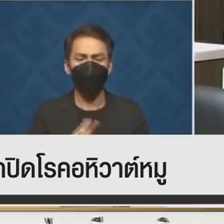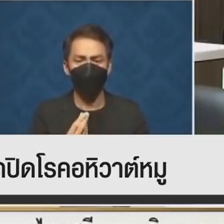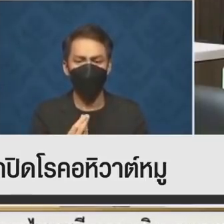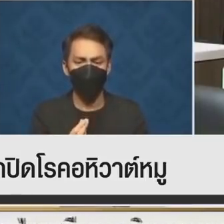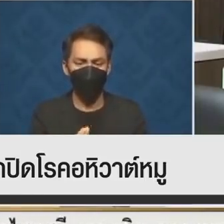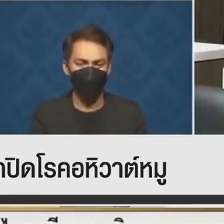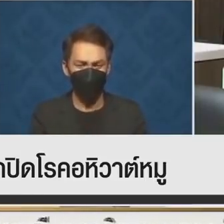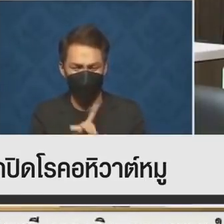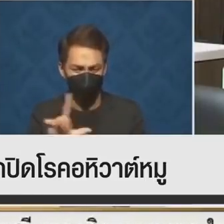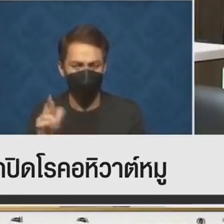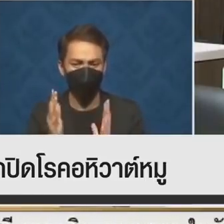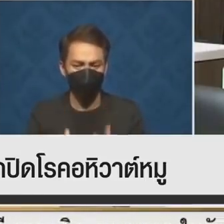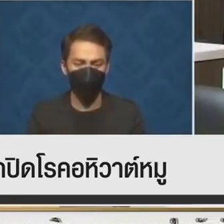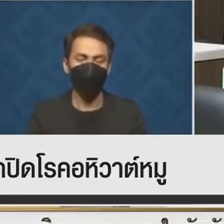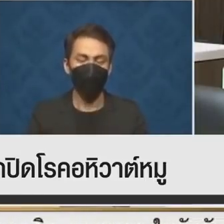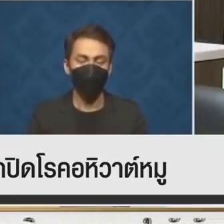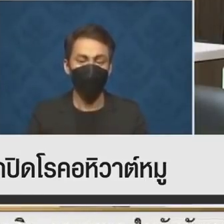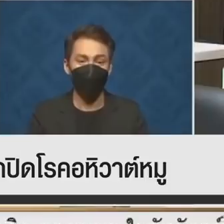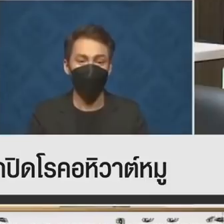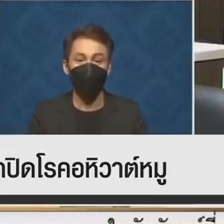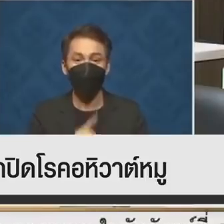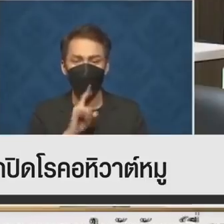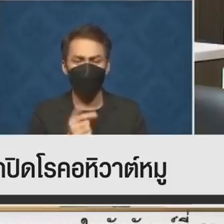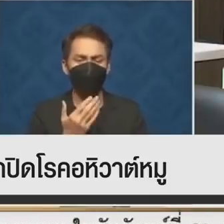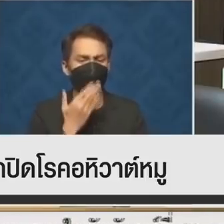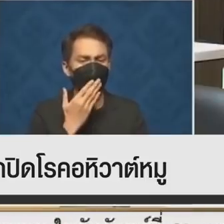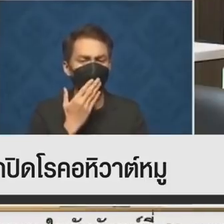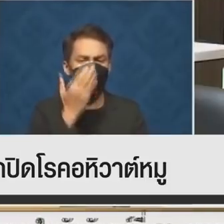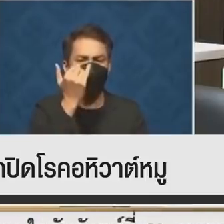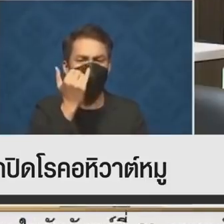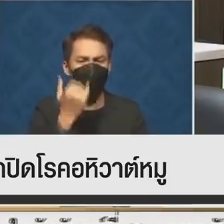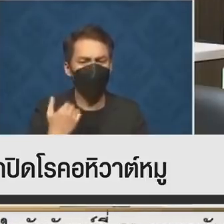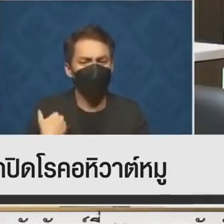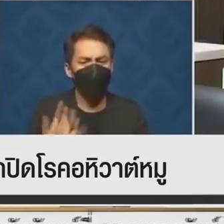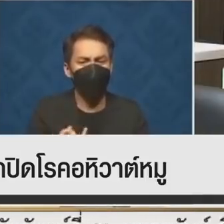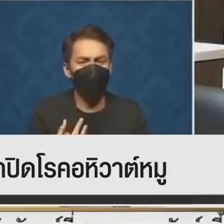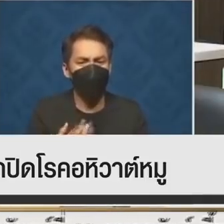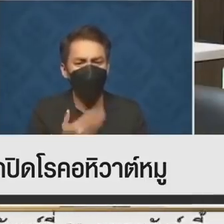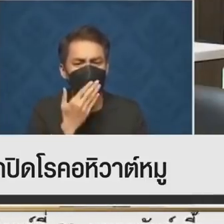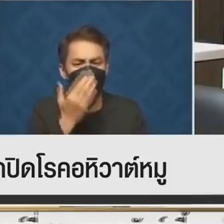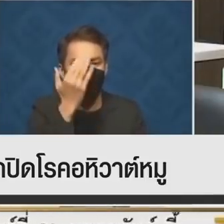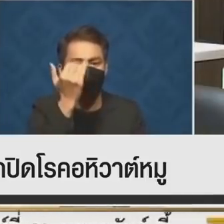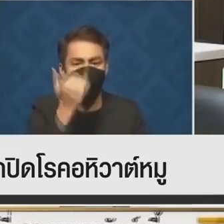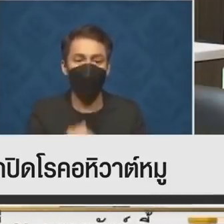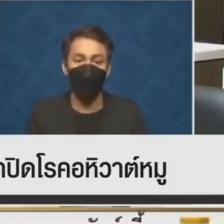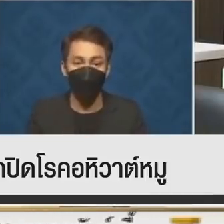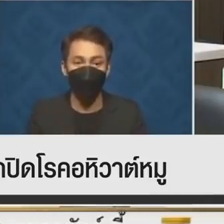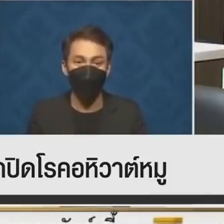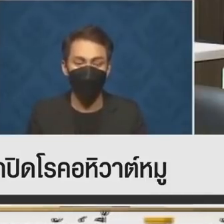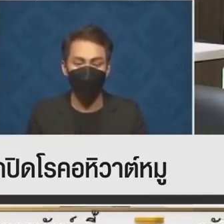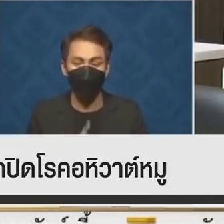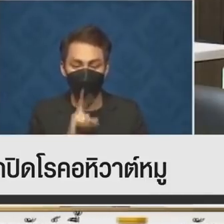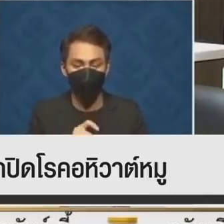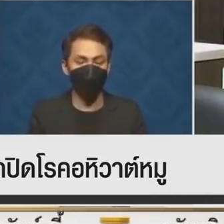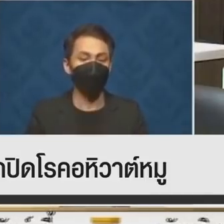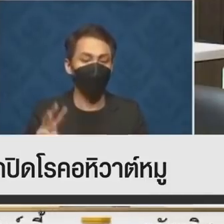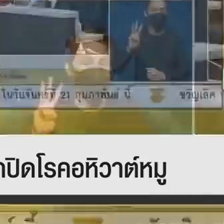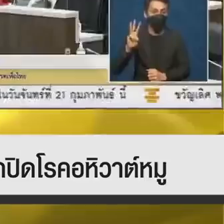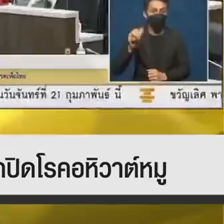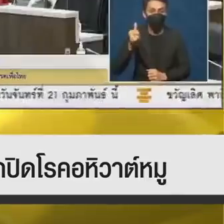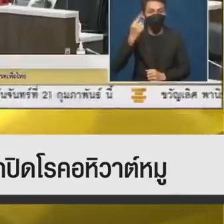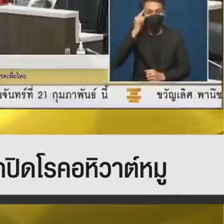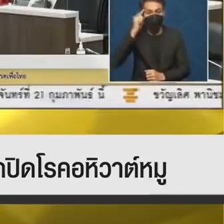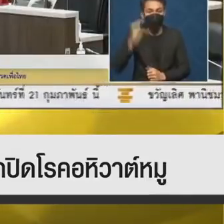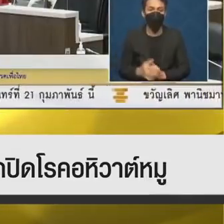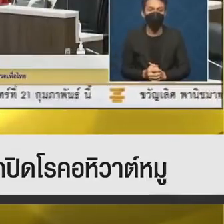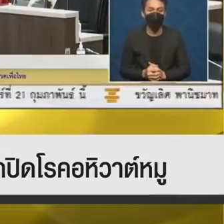านผู้ชมในการทำงานของบรรดาสมาชิกสภาผู้แทนราษฎรในเมืองไทยนี่นะฮะตั้งแต่เด็กๆเลยนะฮะหลาย